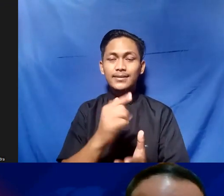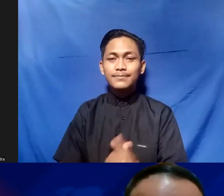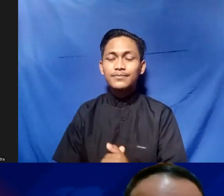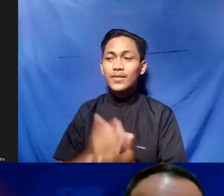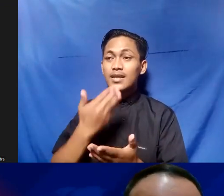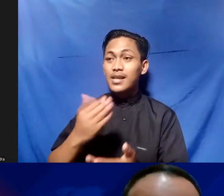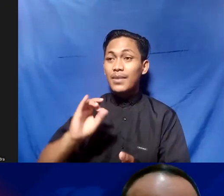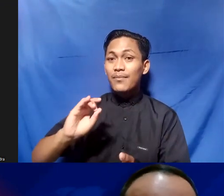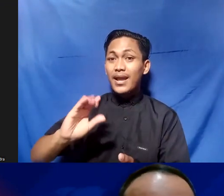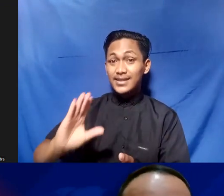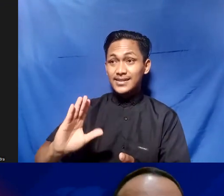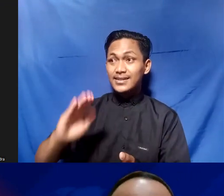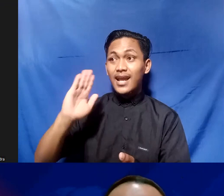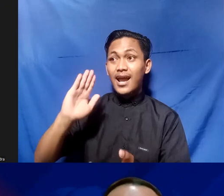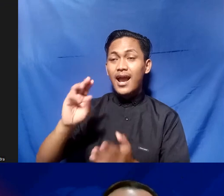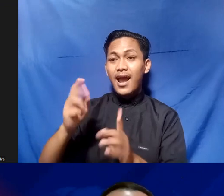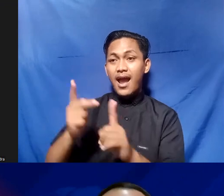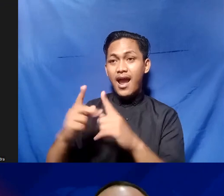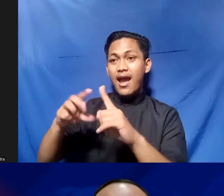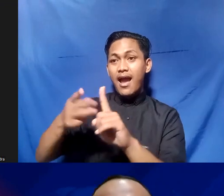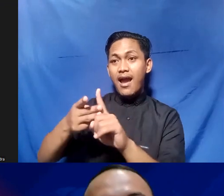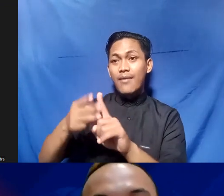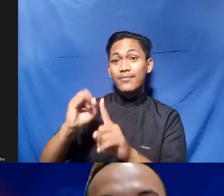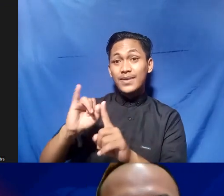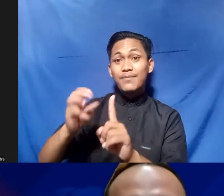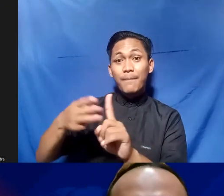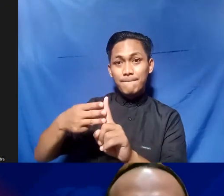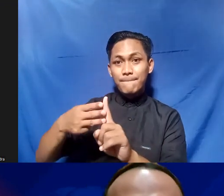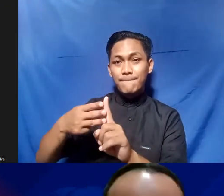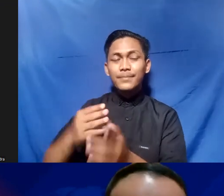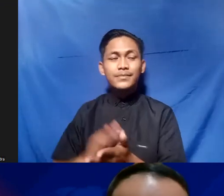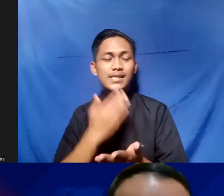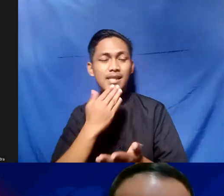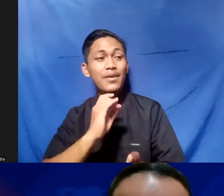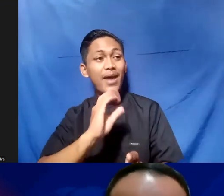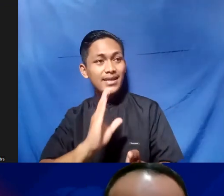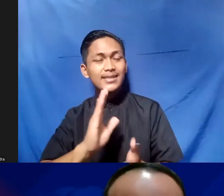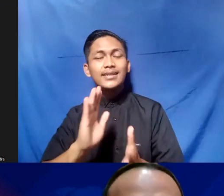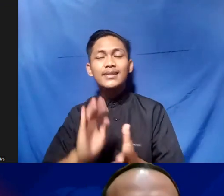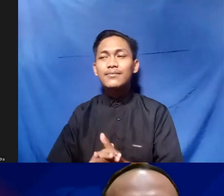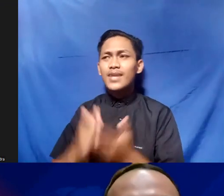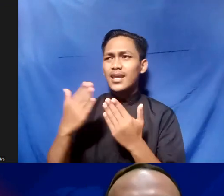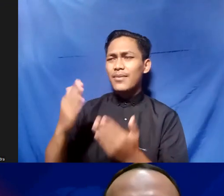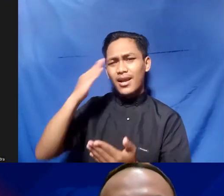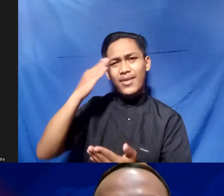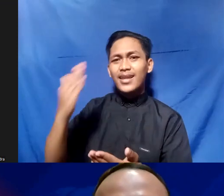pagi Selamat pagi Mbak gimana kabarnya Alhamdulillah